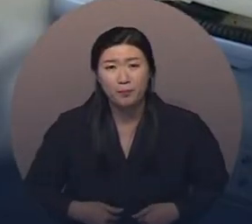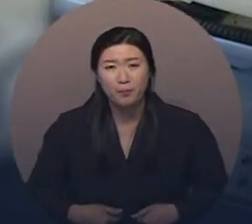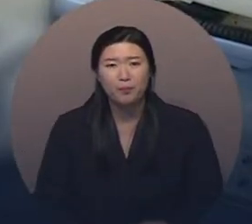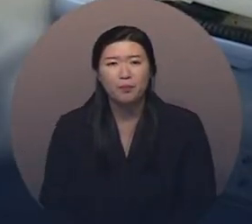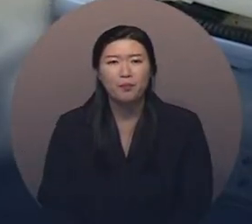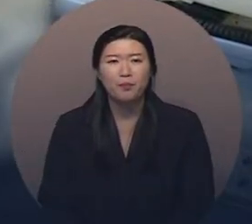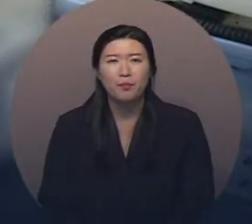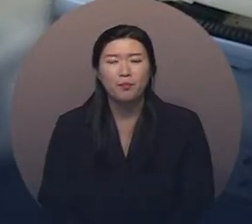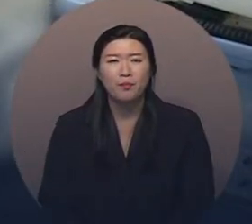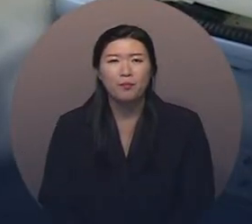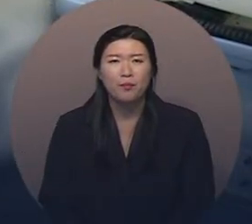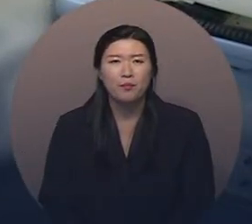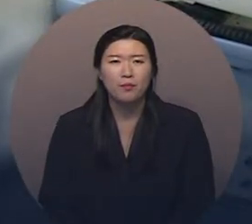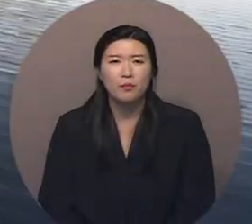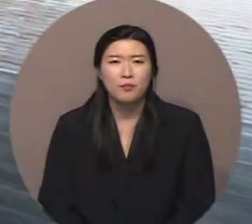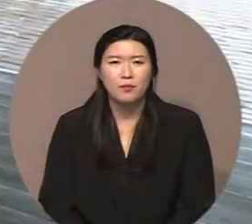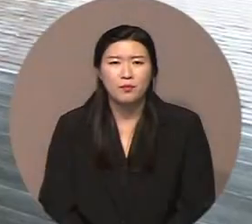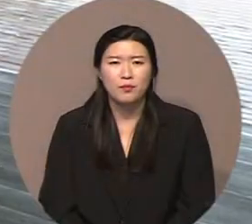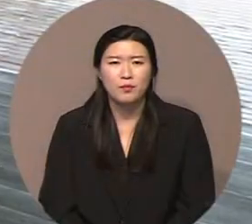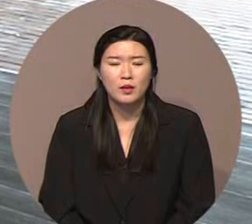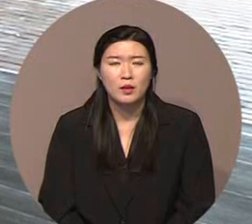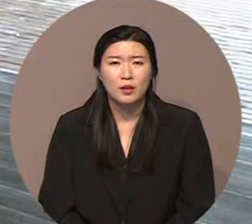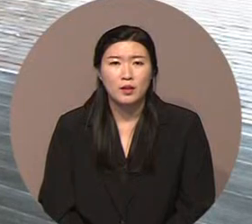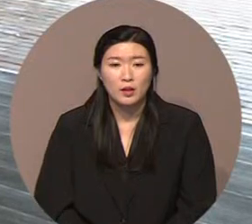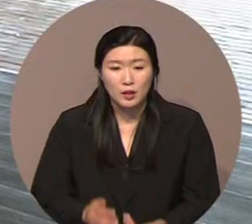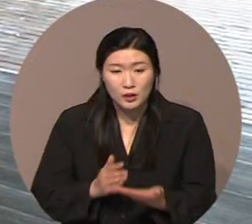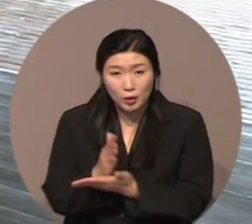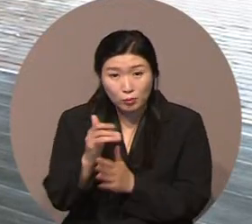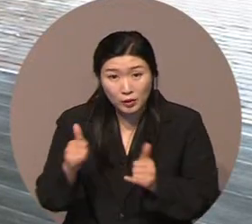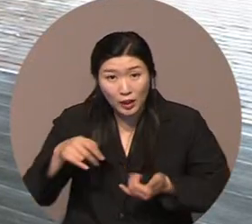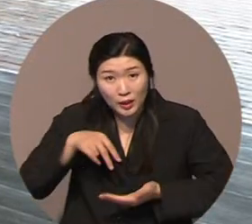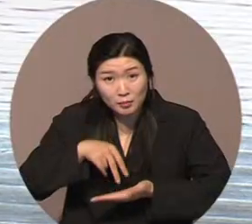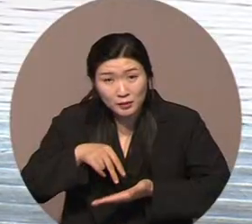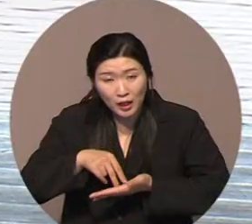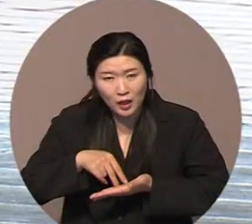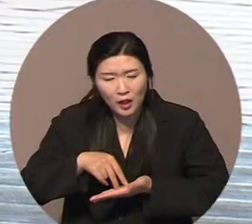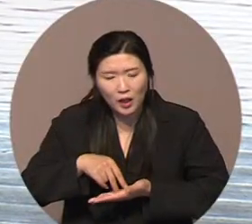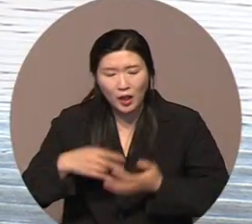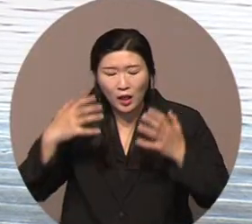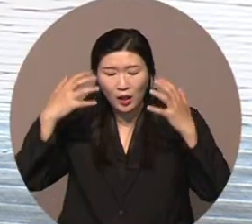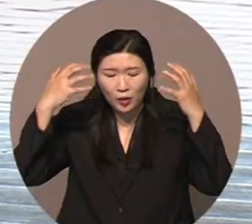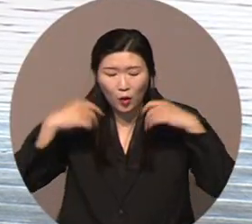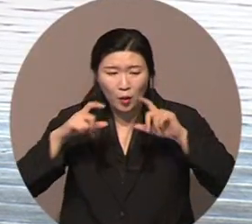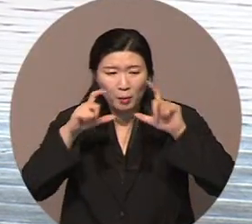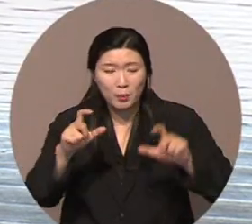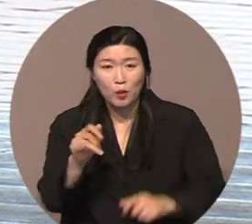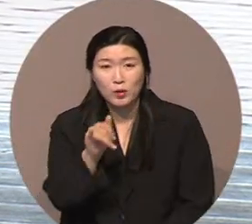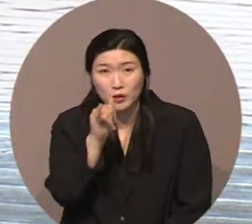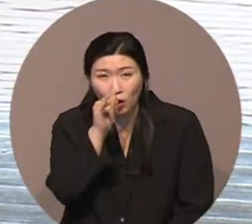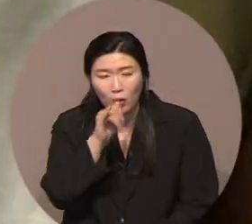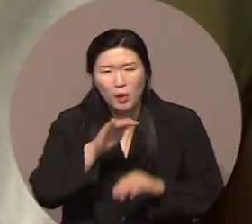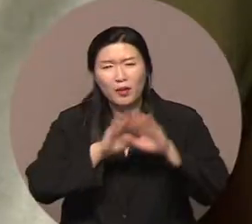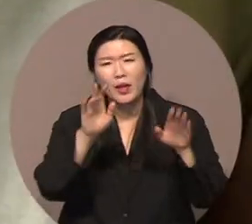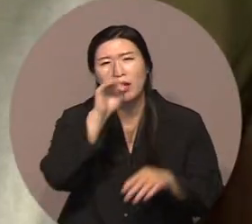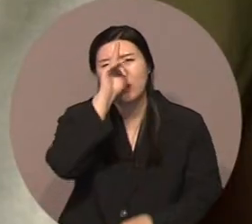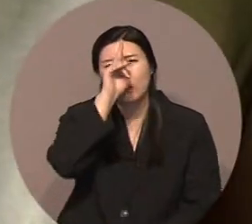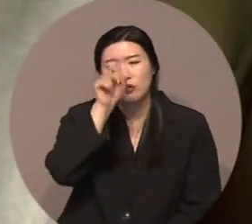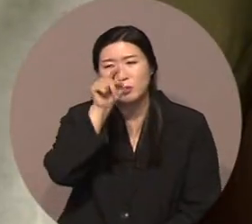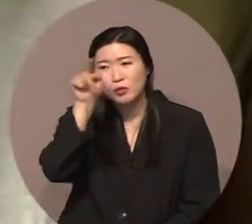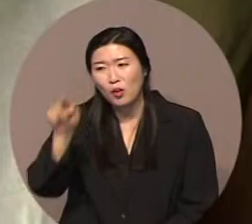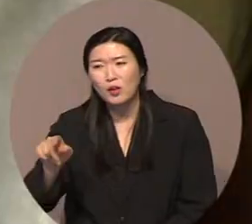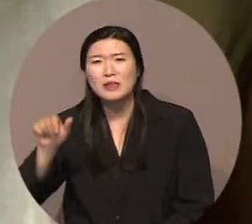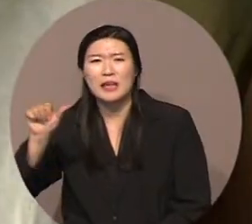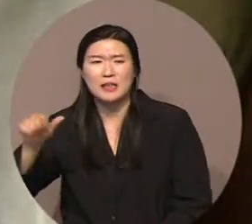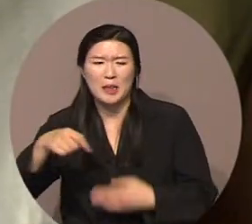병원을 이송을 해주셔야 되는데. 전문가들은 폭염특보가 발령되면 정오부터 오후 5시까지는 야외 작업을